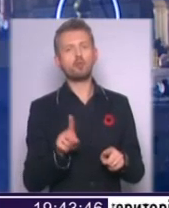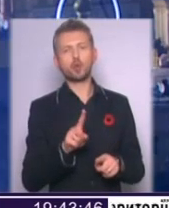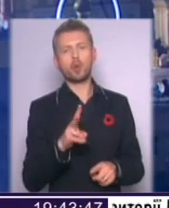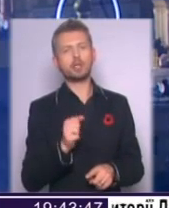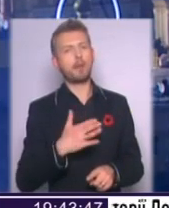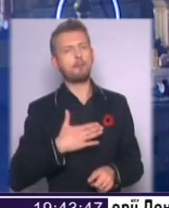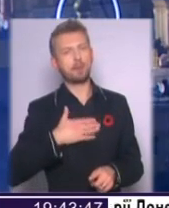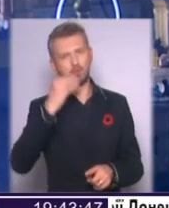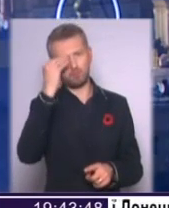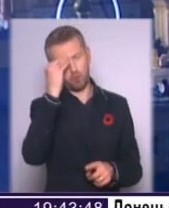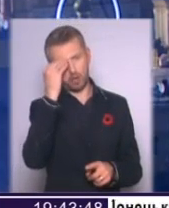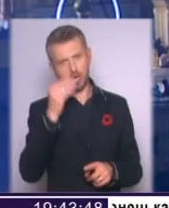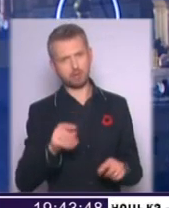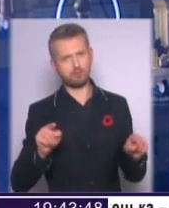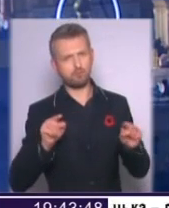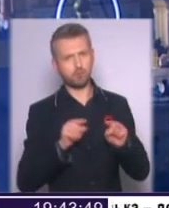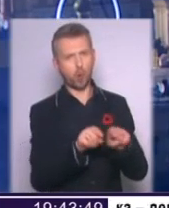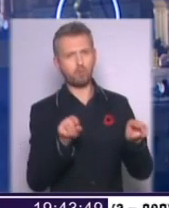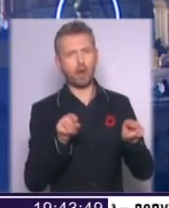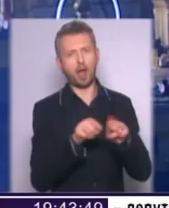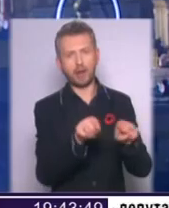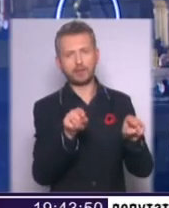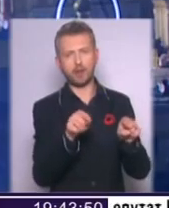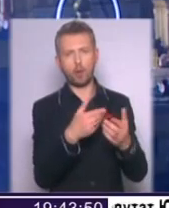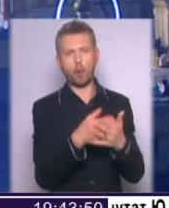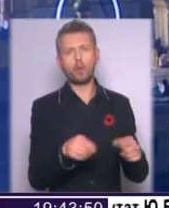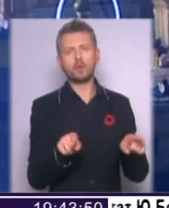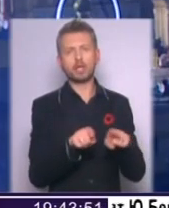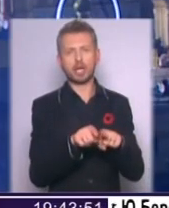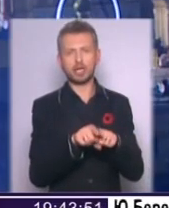погляд, пропаганда от таких